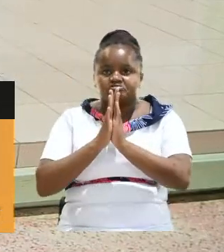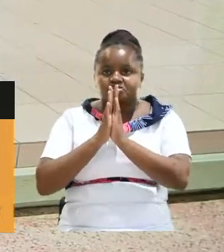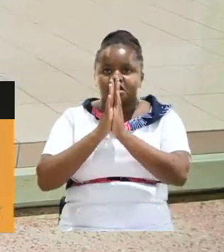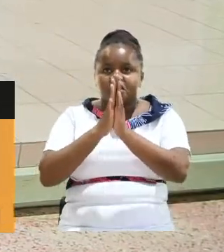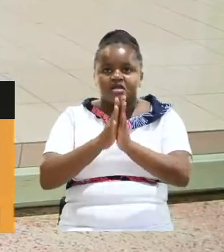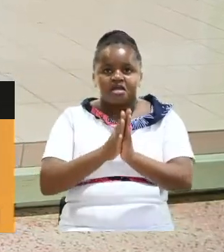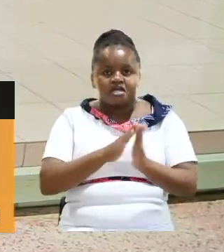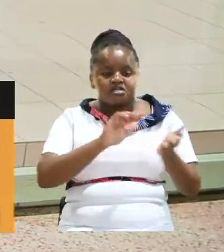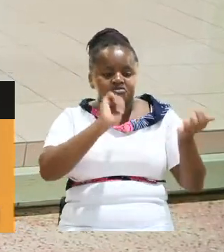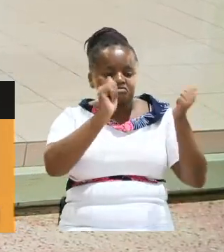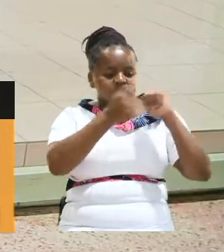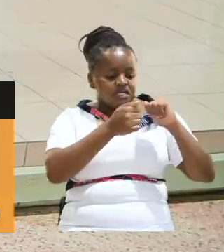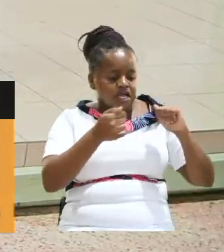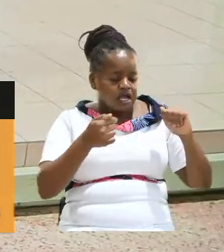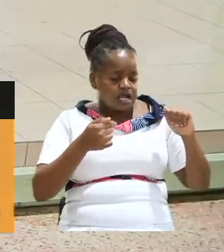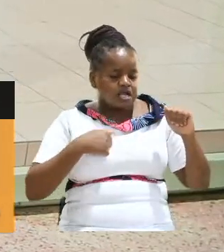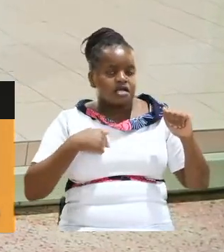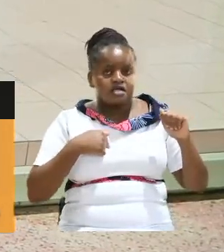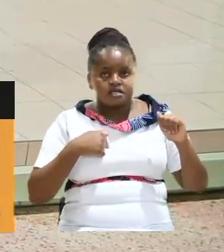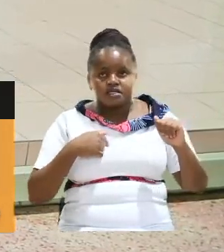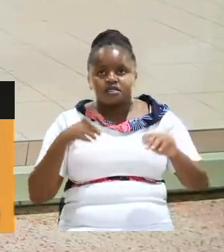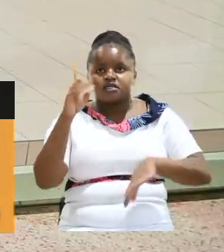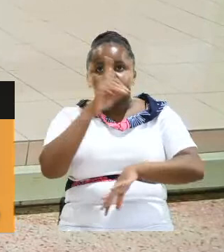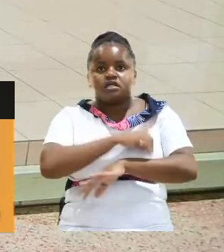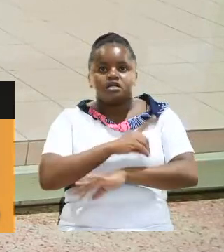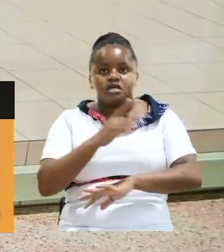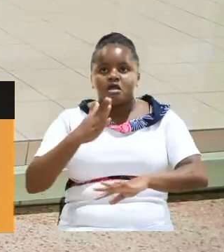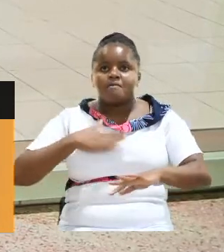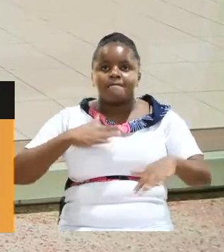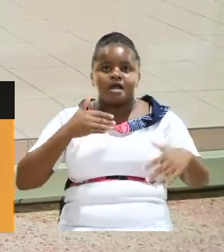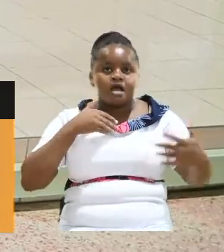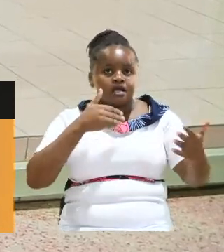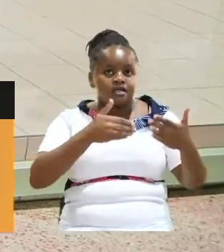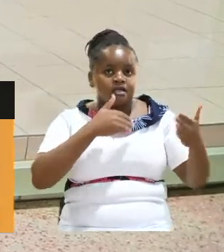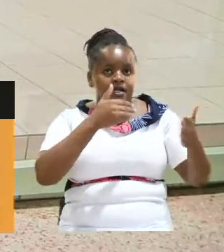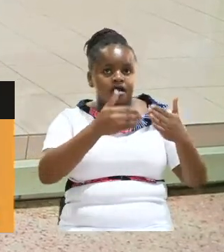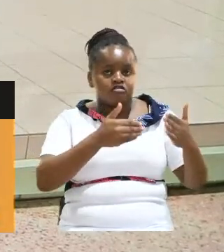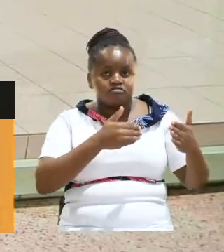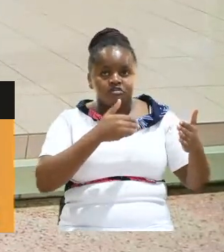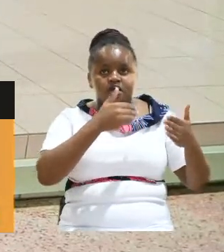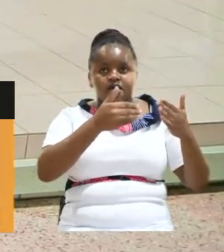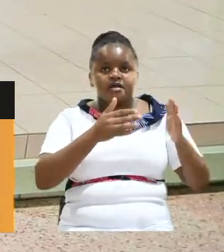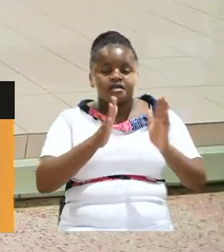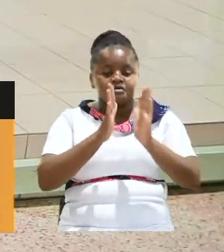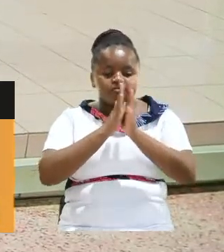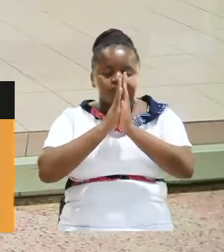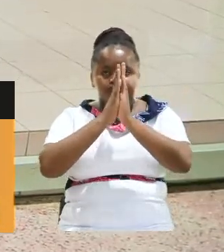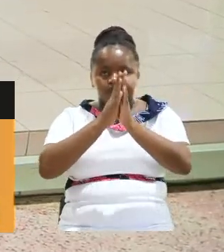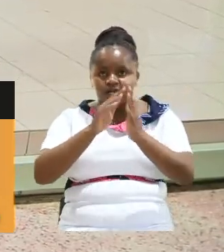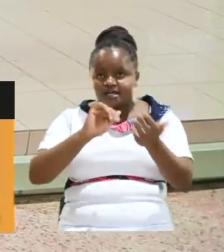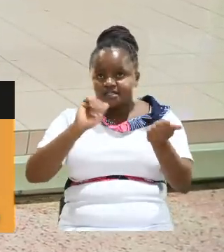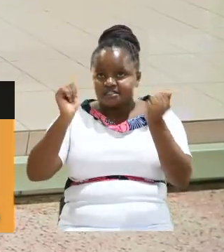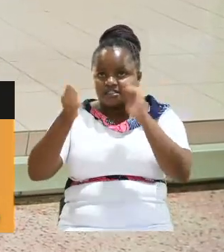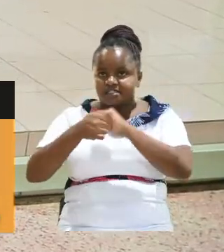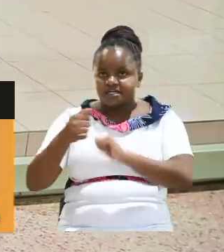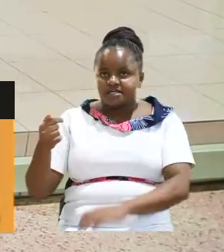nirekebishe. Siku zangu zimefika. Ninaomba